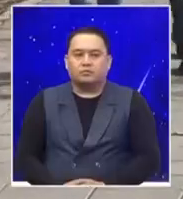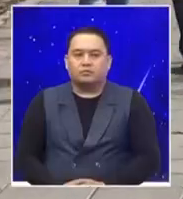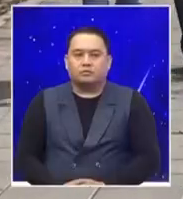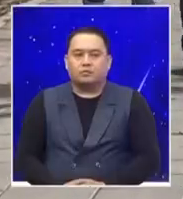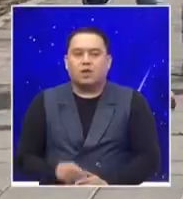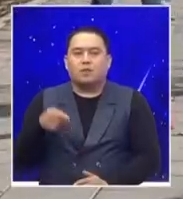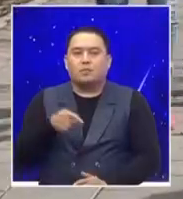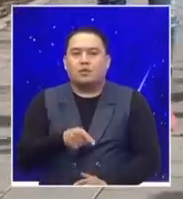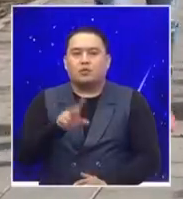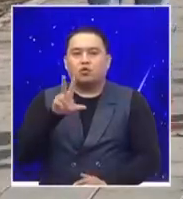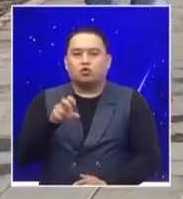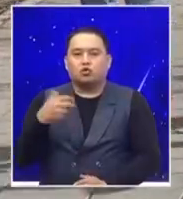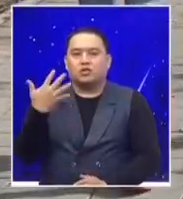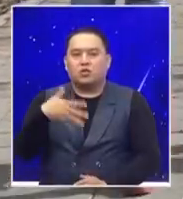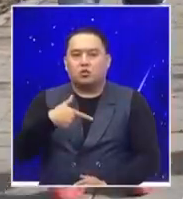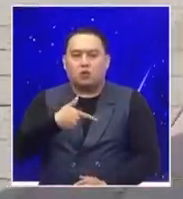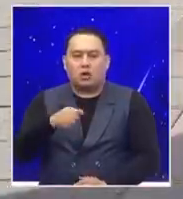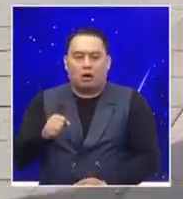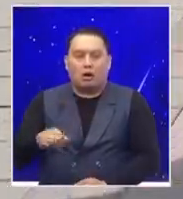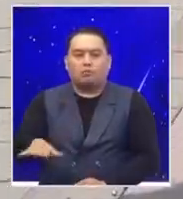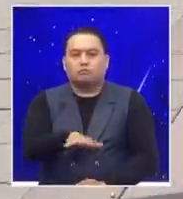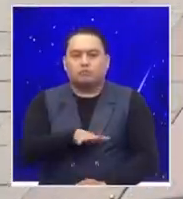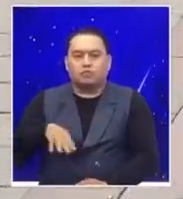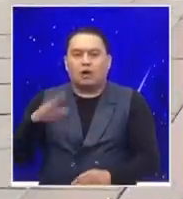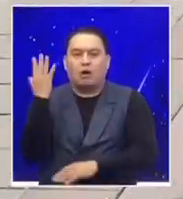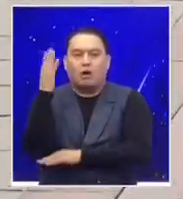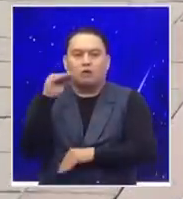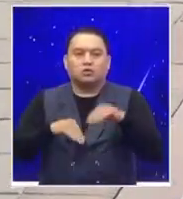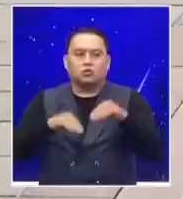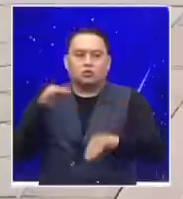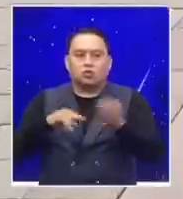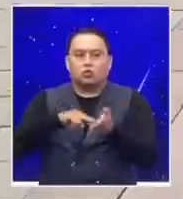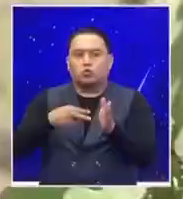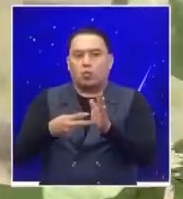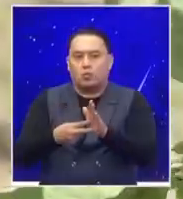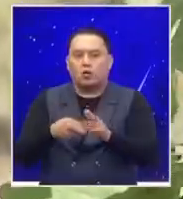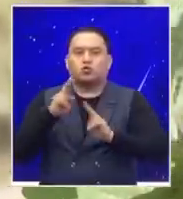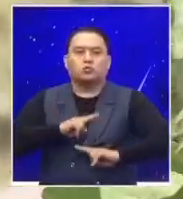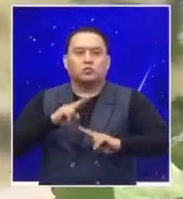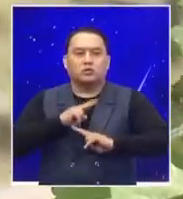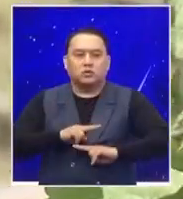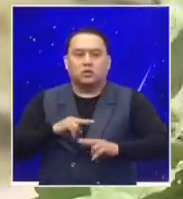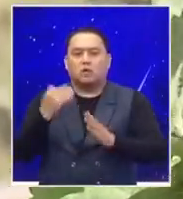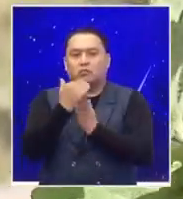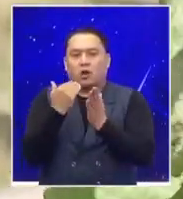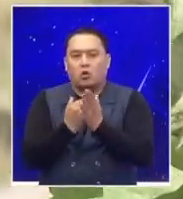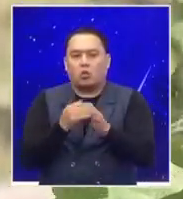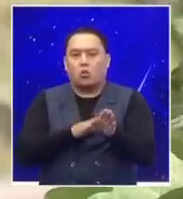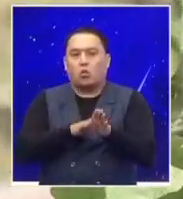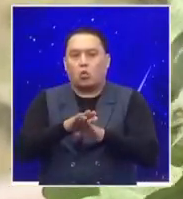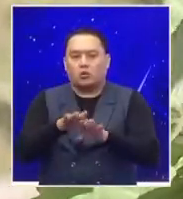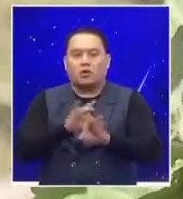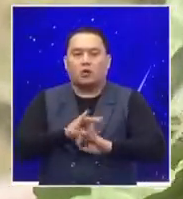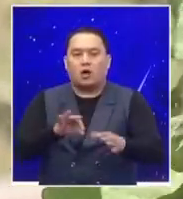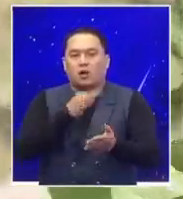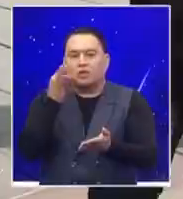Биыл 1350 гектарға жуық алқапқа ағаш көшеттерін отырғызу жоспарланған. Бұл жұмыстар кестеге сай атқарылып жатыр, дейді